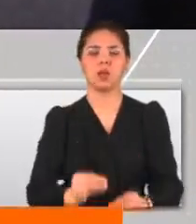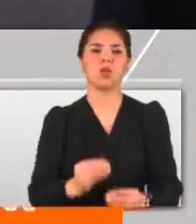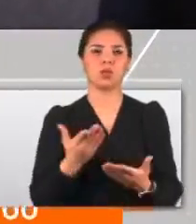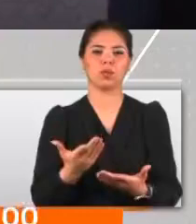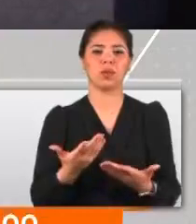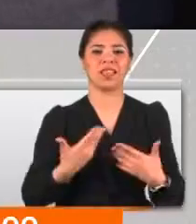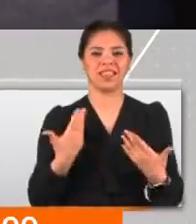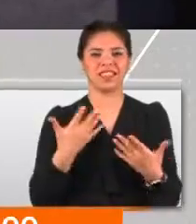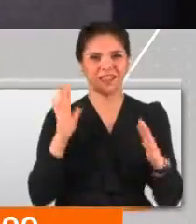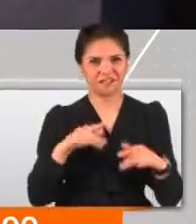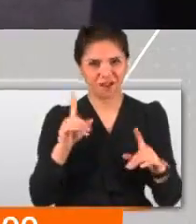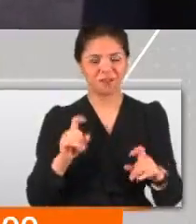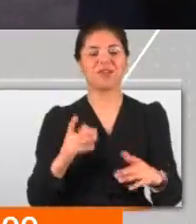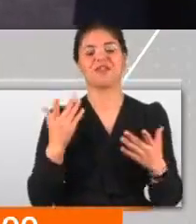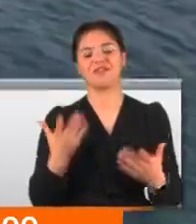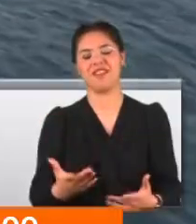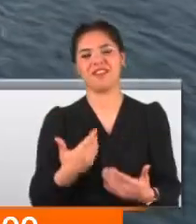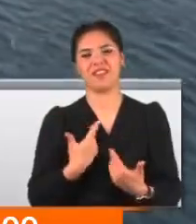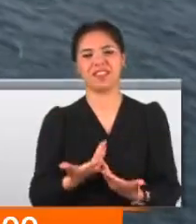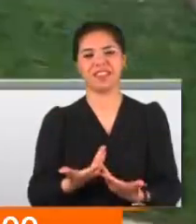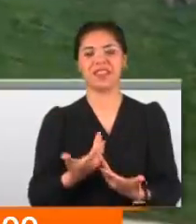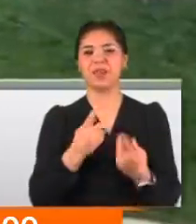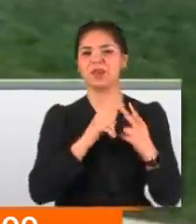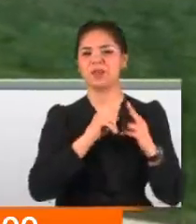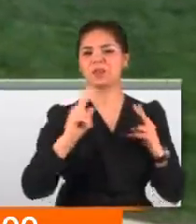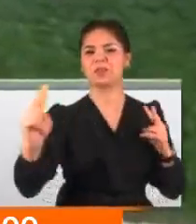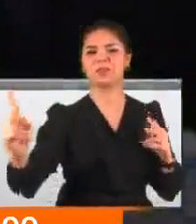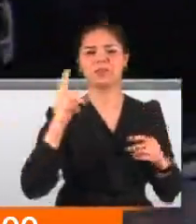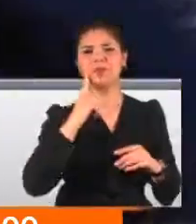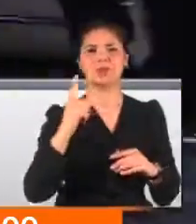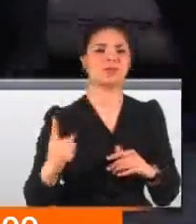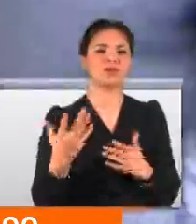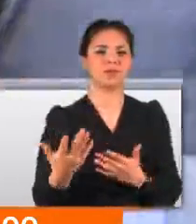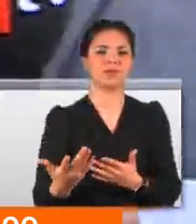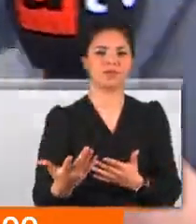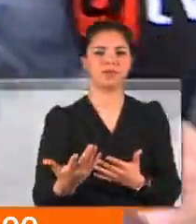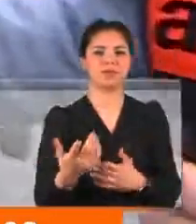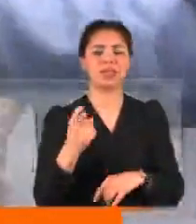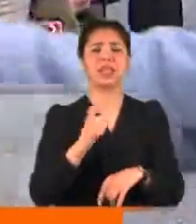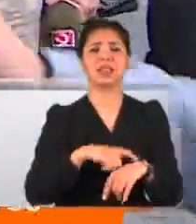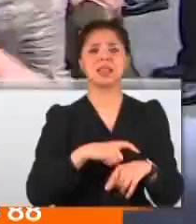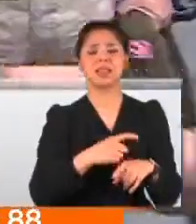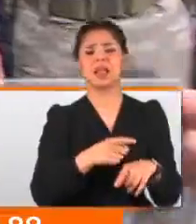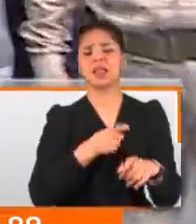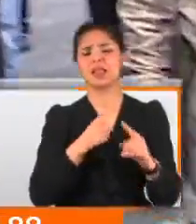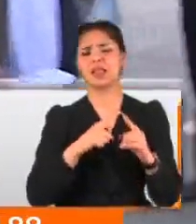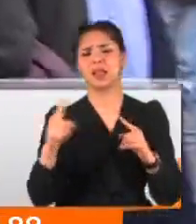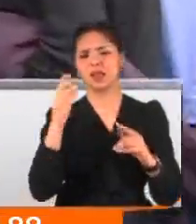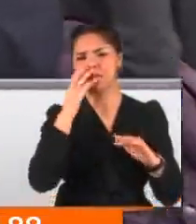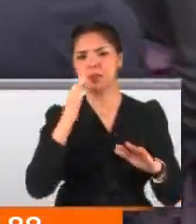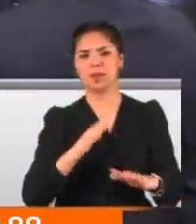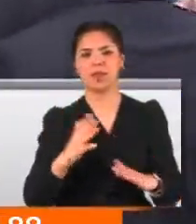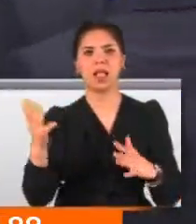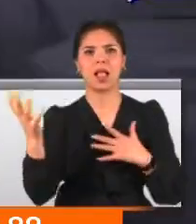Heyecanlı mısın Çok heyecanlı Evet uzadı uzadı uzadı Saatlerdir bekliyorlardı ve